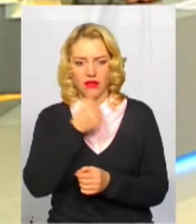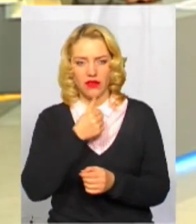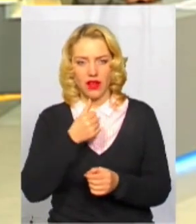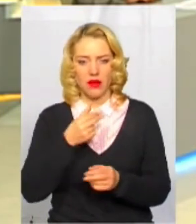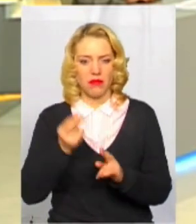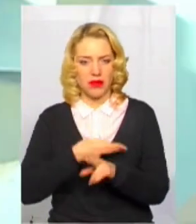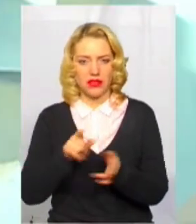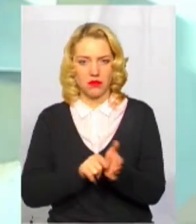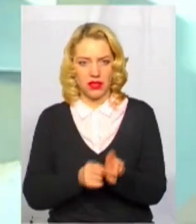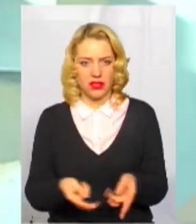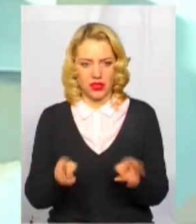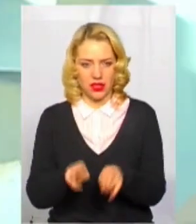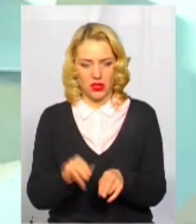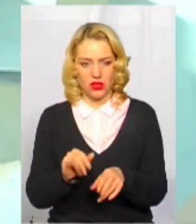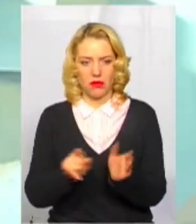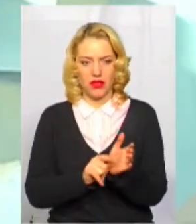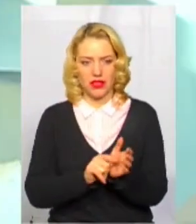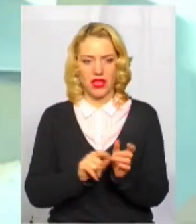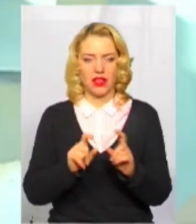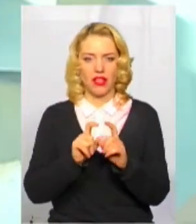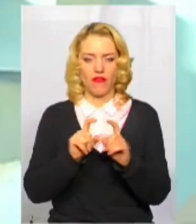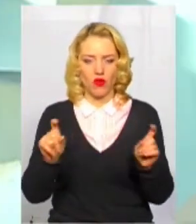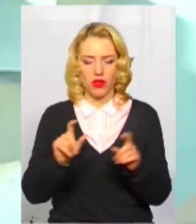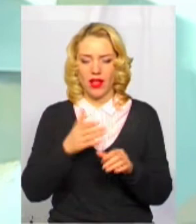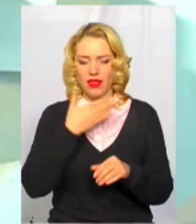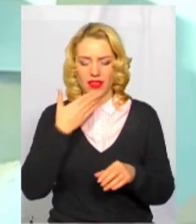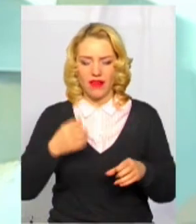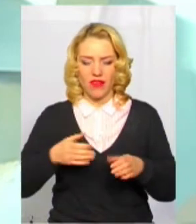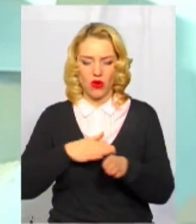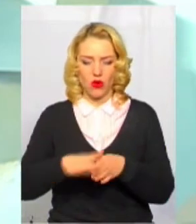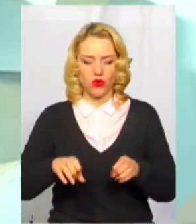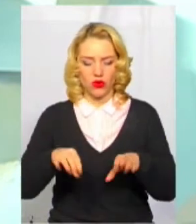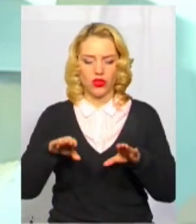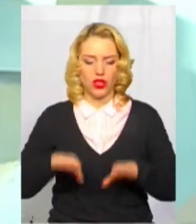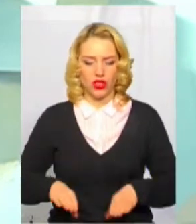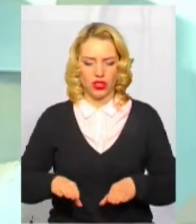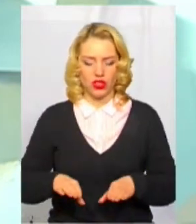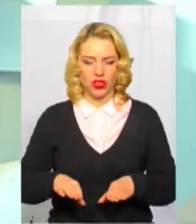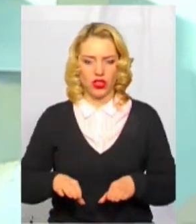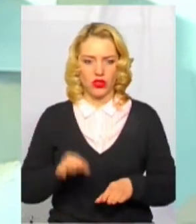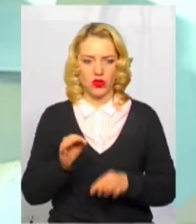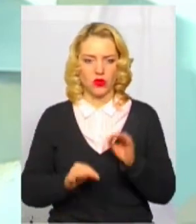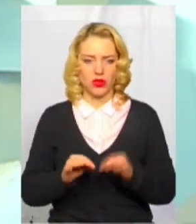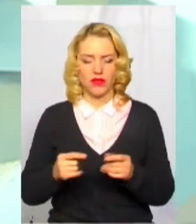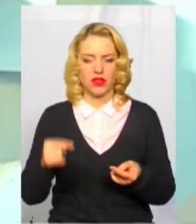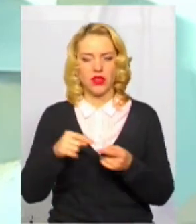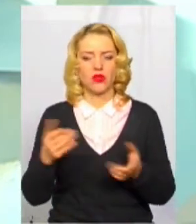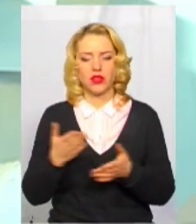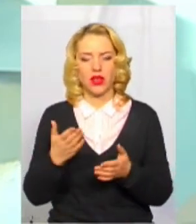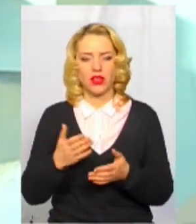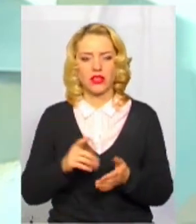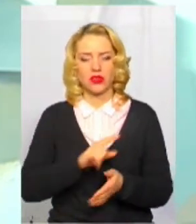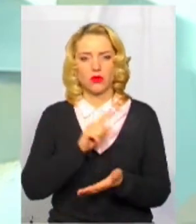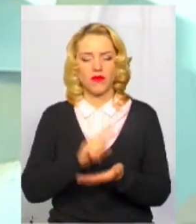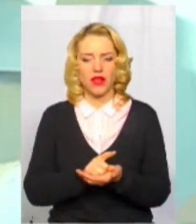вирішує, не виконує рішення судів, згідно з якими їх зобов'язують виплатити заборгованість по